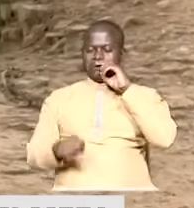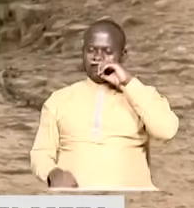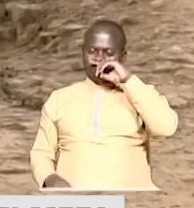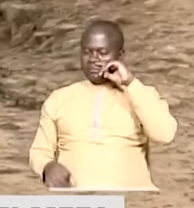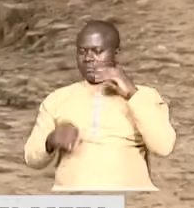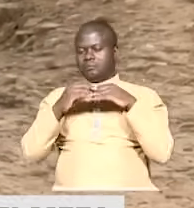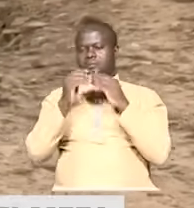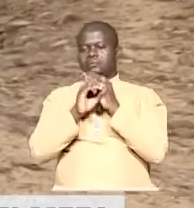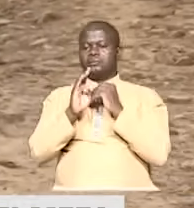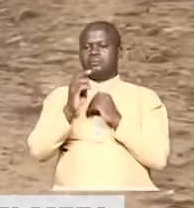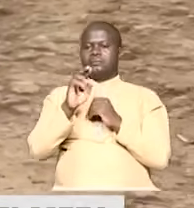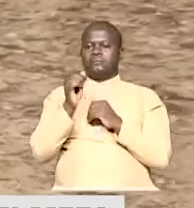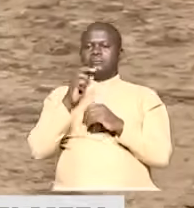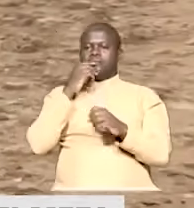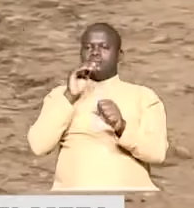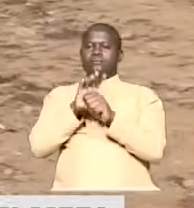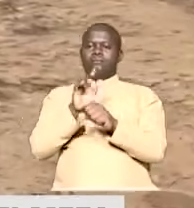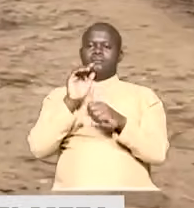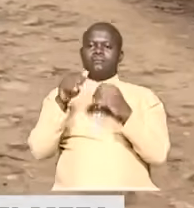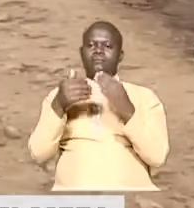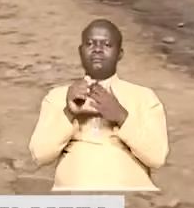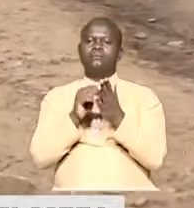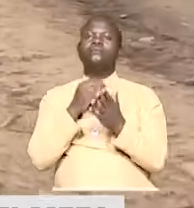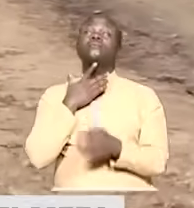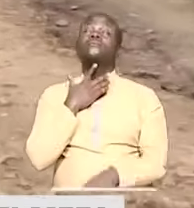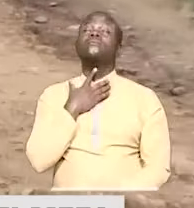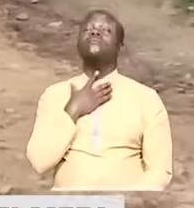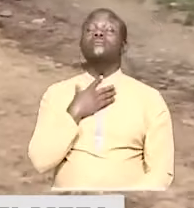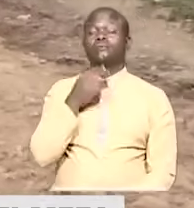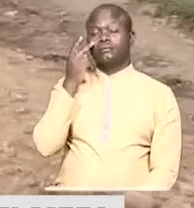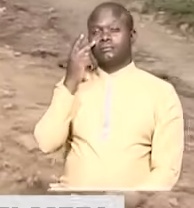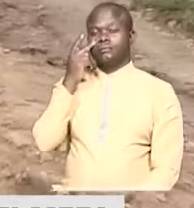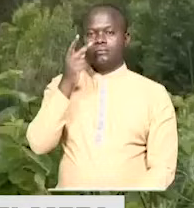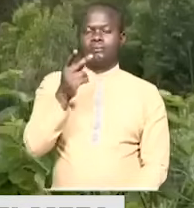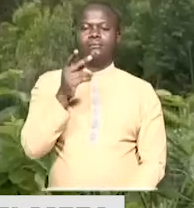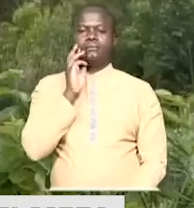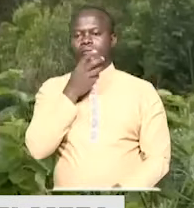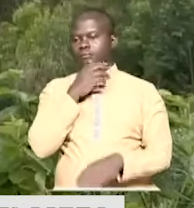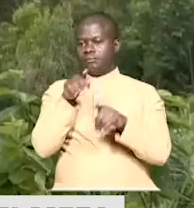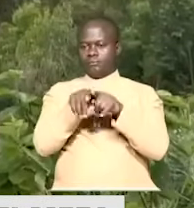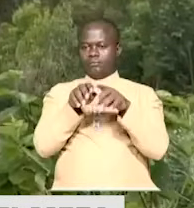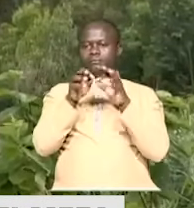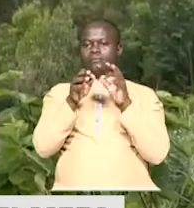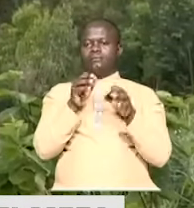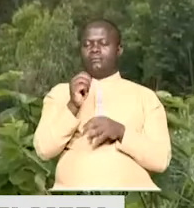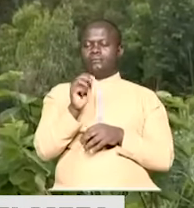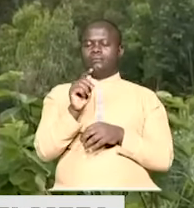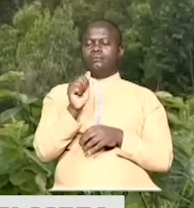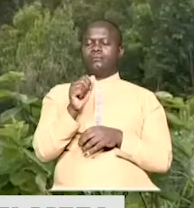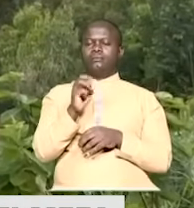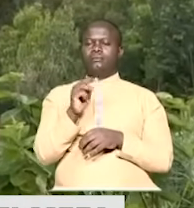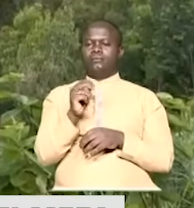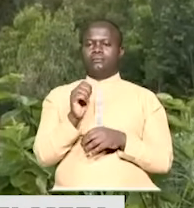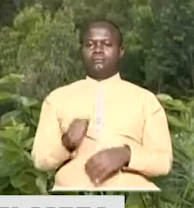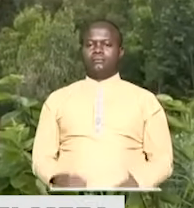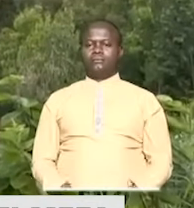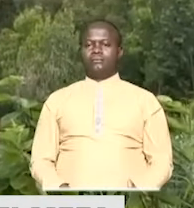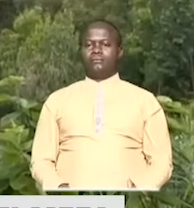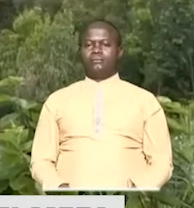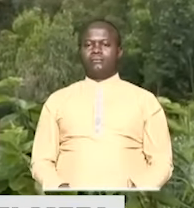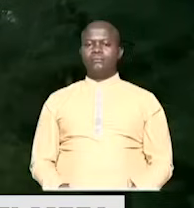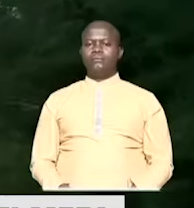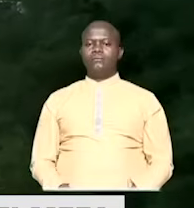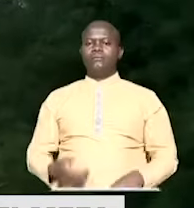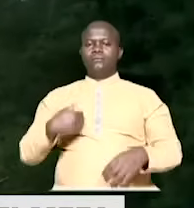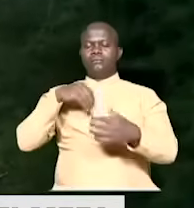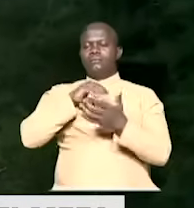ka Burera hari icyo bwizeza aba baturage banyotewe no kubona amazi nk'uko bisobanurwa na Mukamana Sorine umuyobozi w'aka karere. Dufite ibigo